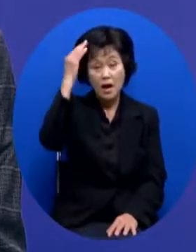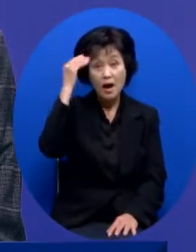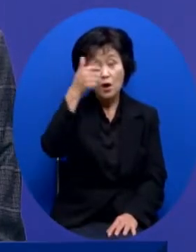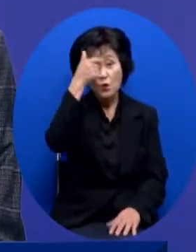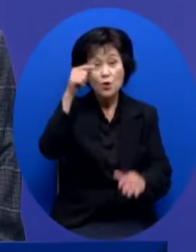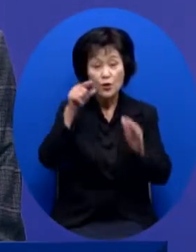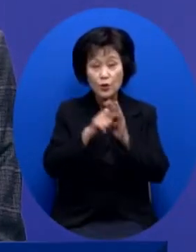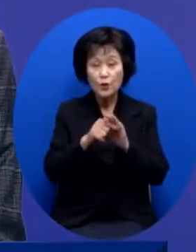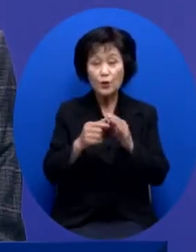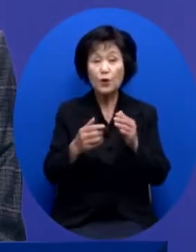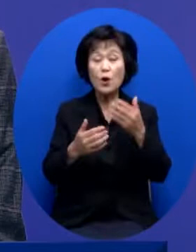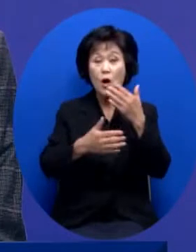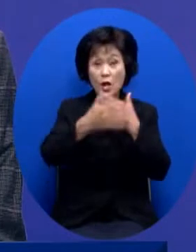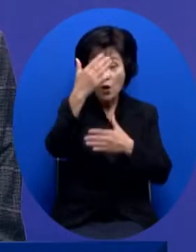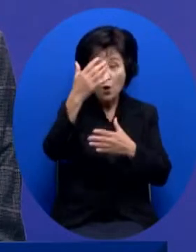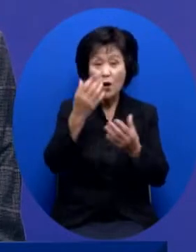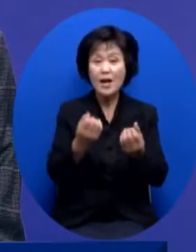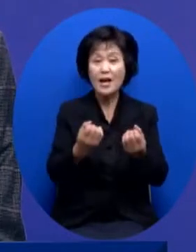한국기독교영화제 추진위원회가